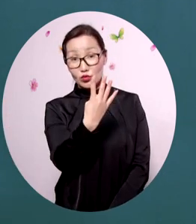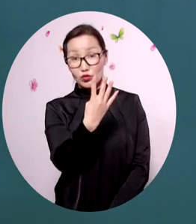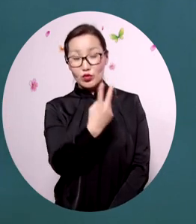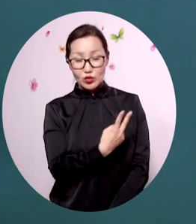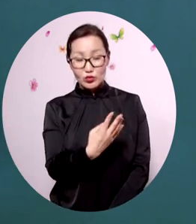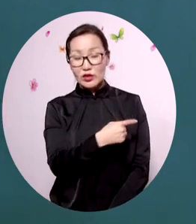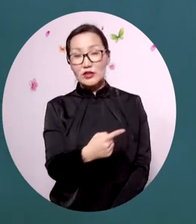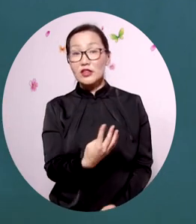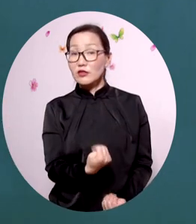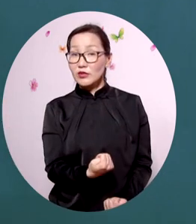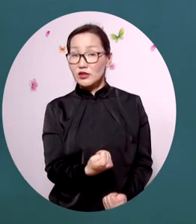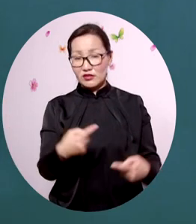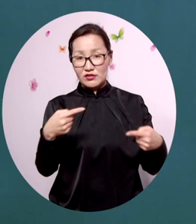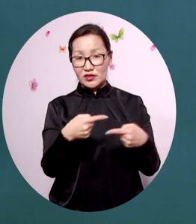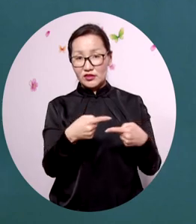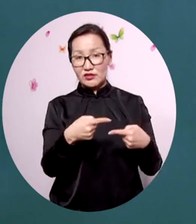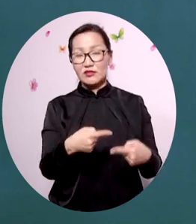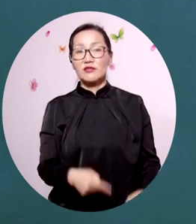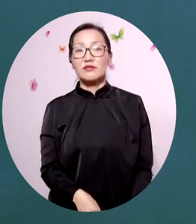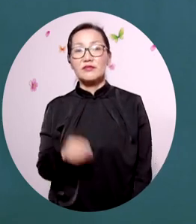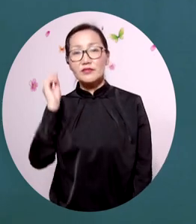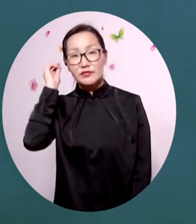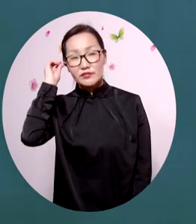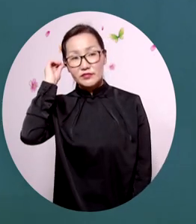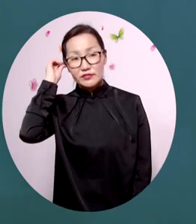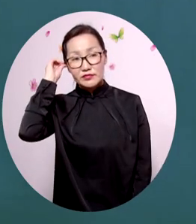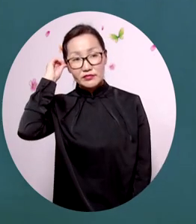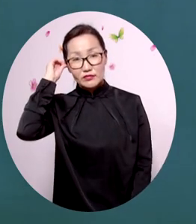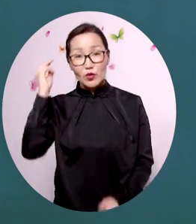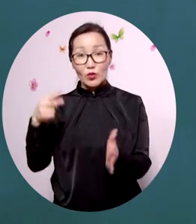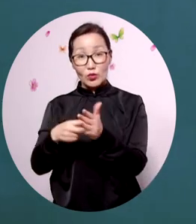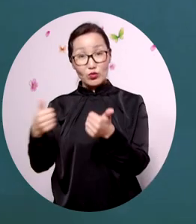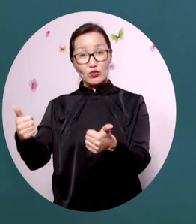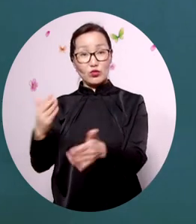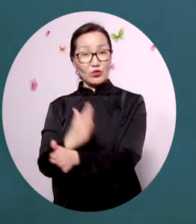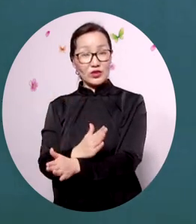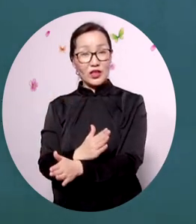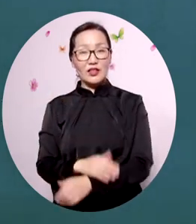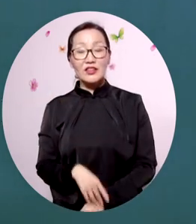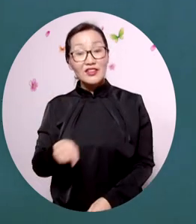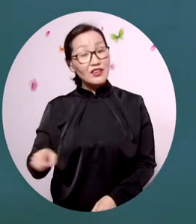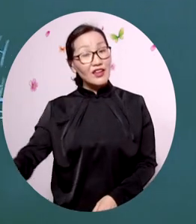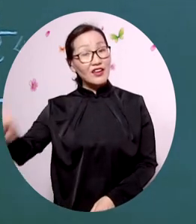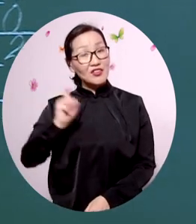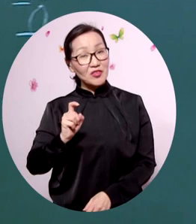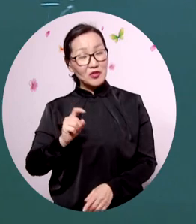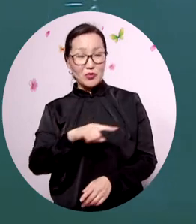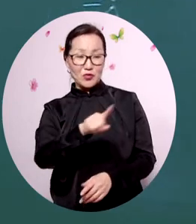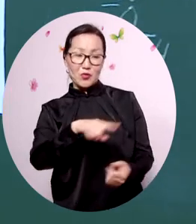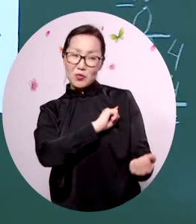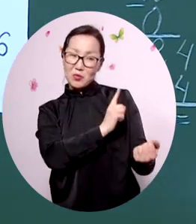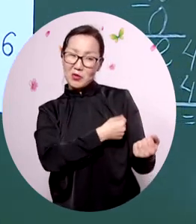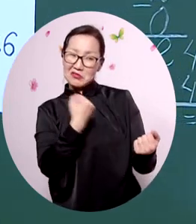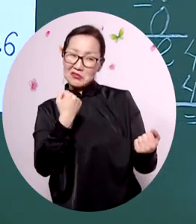24-өөс 24-ийг хасаад тэнцүү. Хуваагдчихлаа. Тэгвэл бид нарын энэ хариу маань та нар зарим мундаг хүүхдүүд